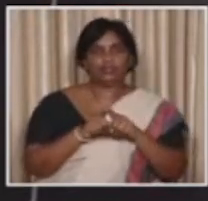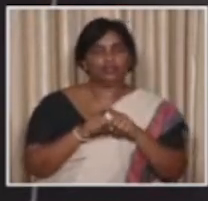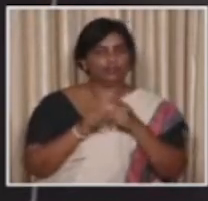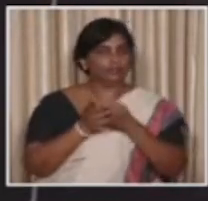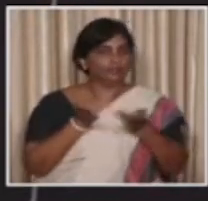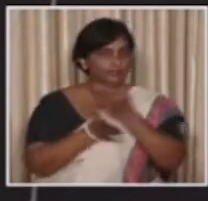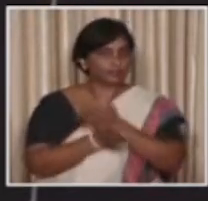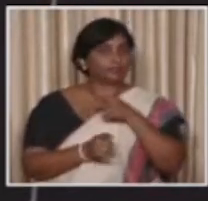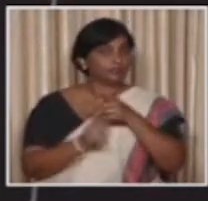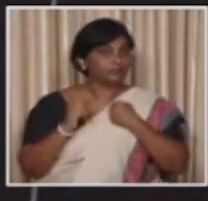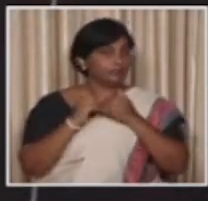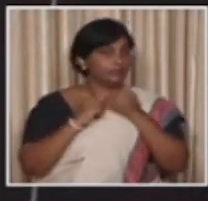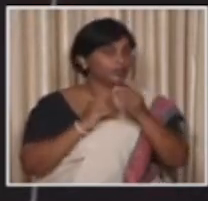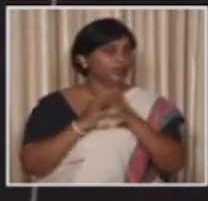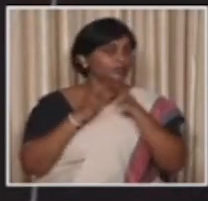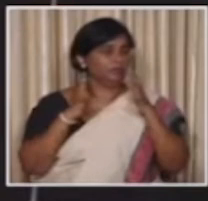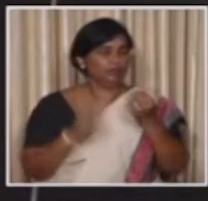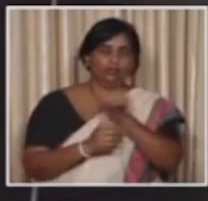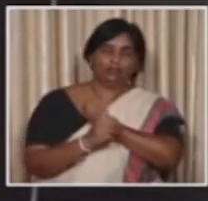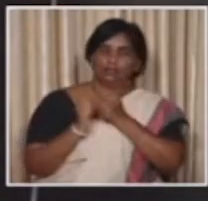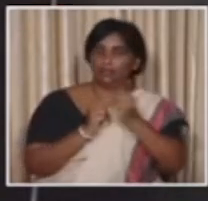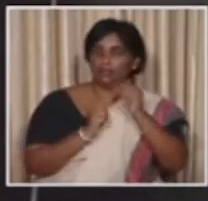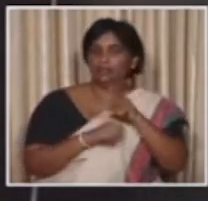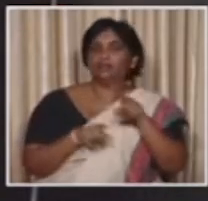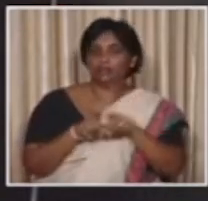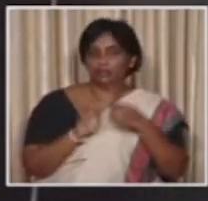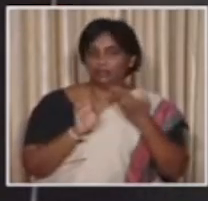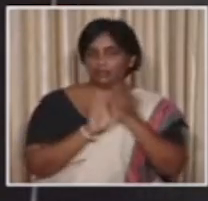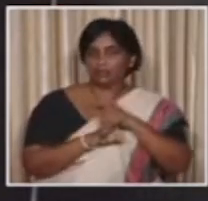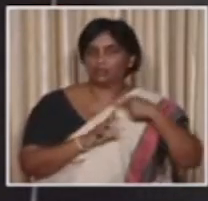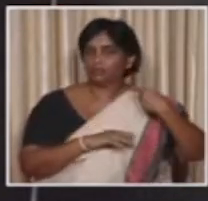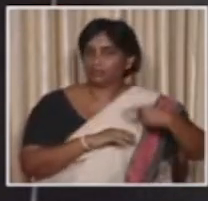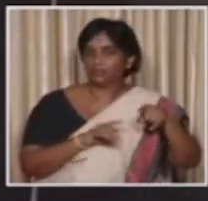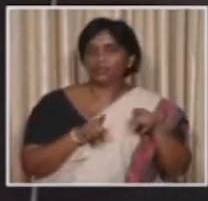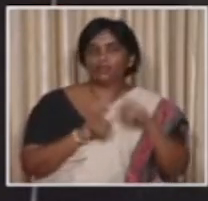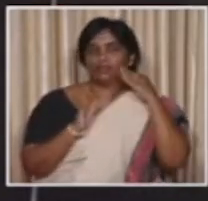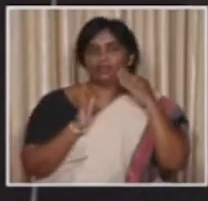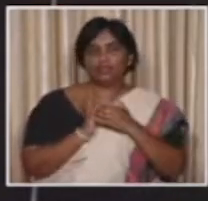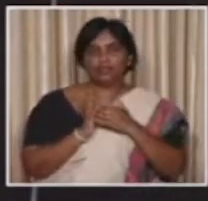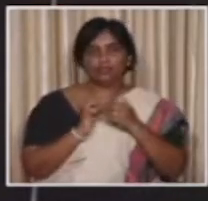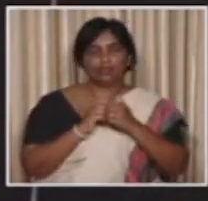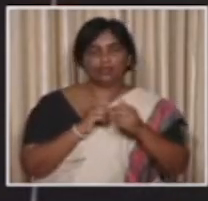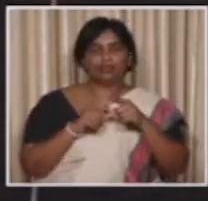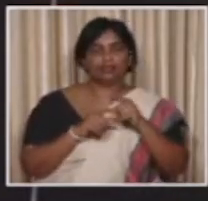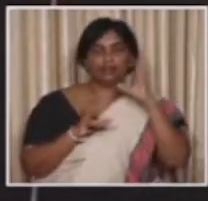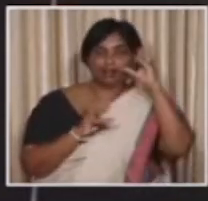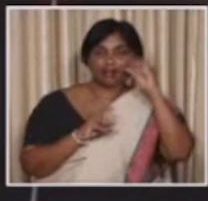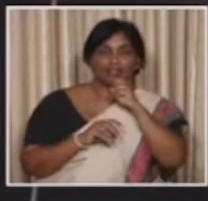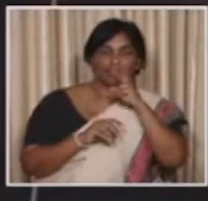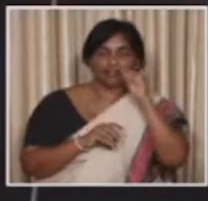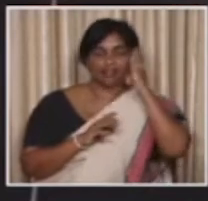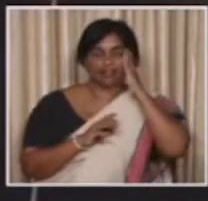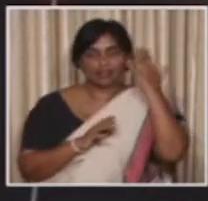නියමිතයි. එතෙන්ට ගේන්න විශාල කැපකිරීමක් එතුමා කරා. මම හිතන්නේ පහුගිය දවස් ටිකේ එතුමාට දවල් රැ නිින්ද යන්න නැතුව ඇති